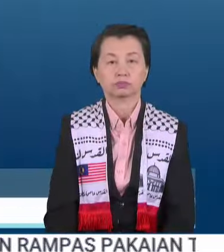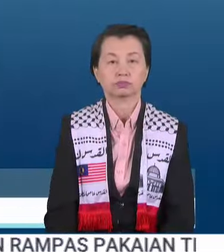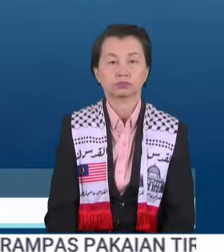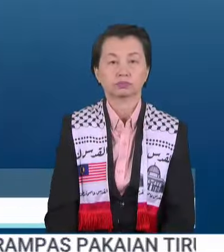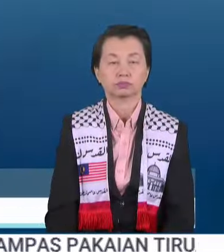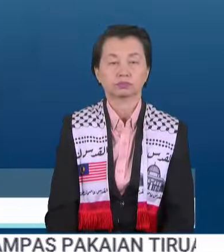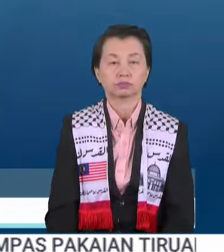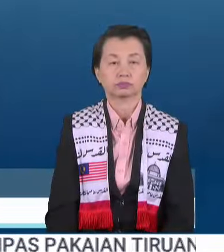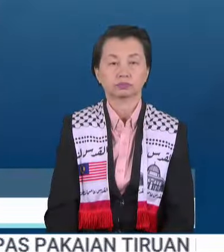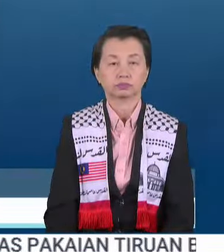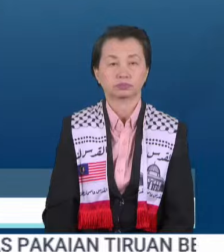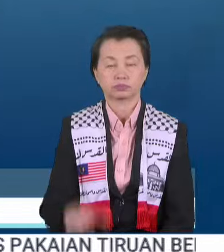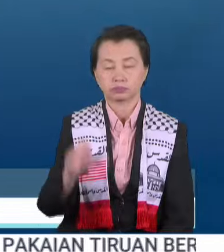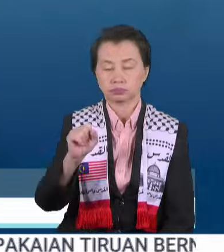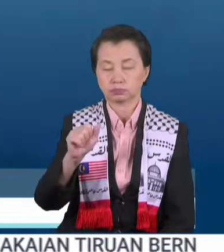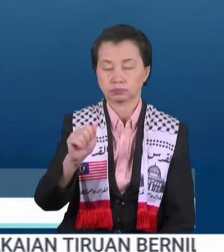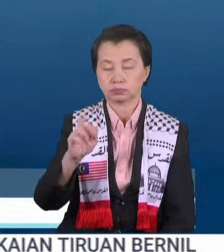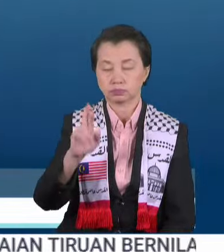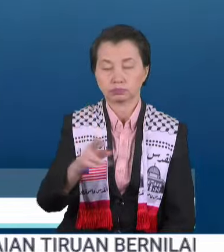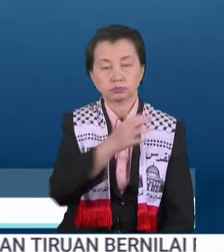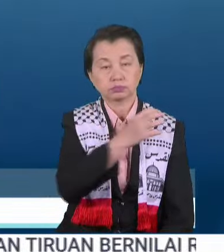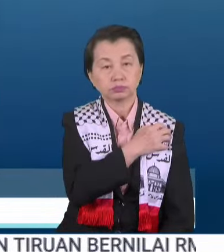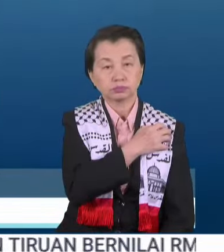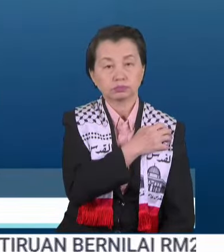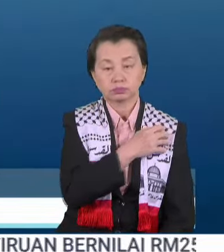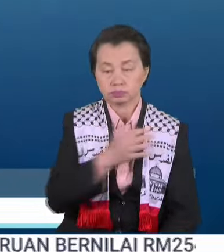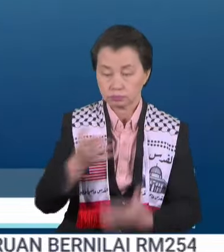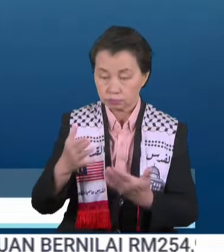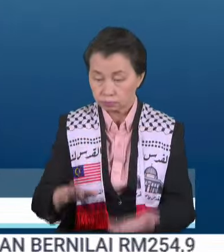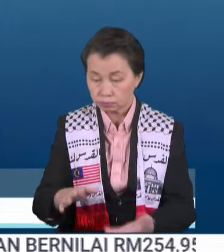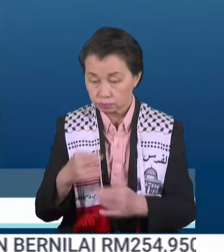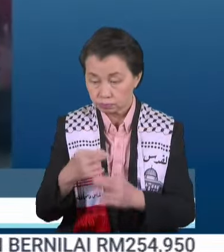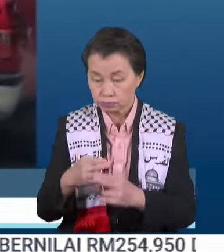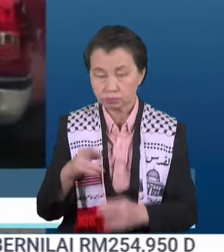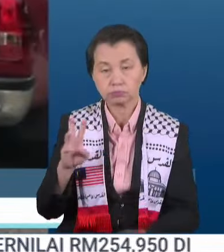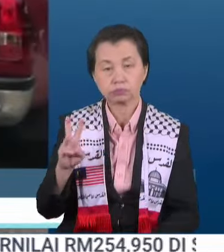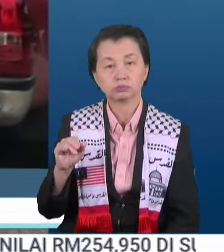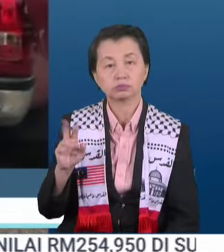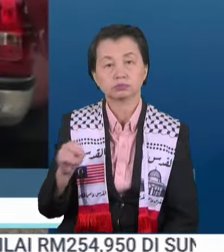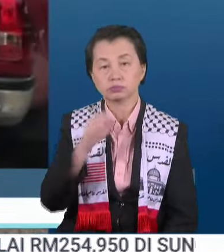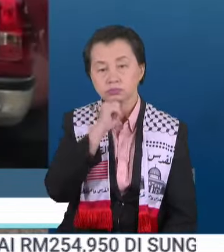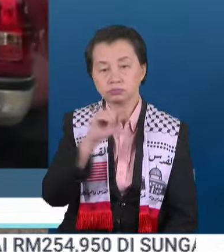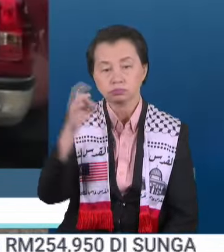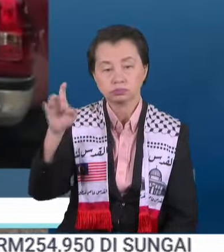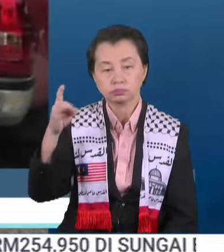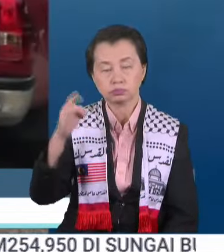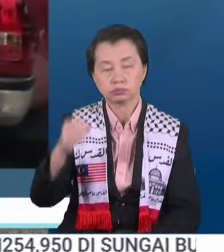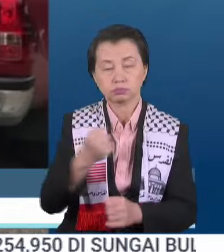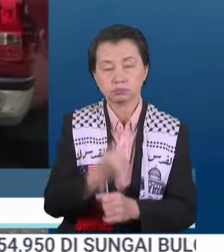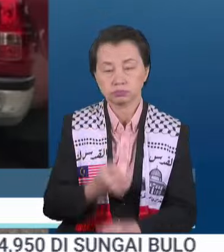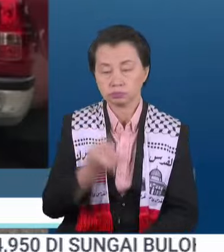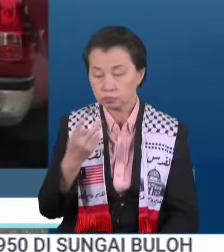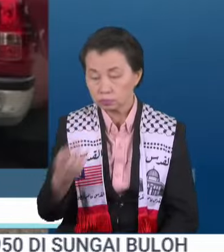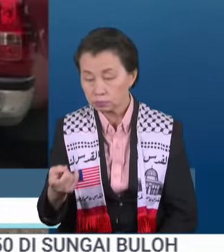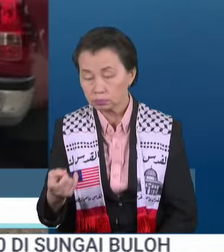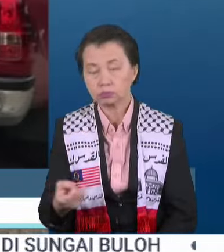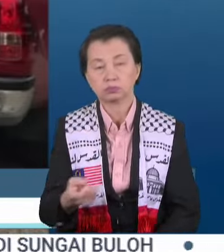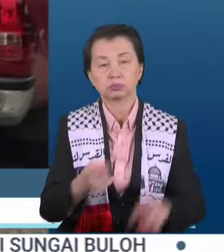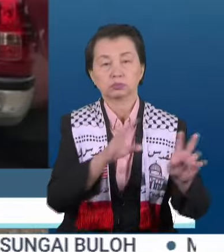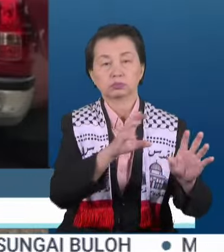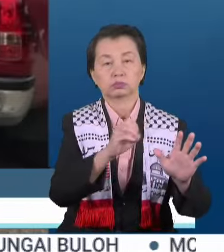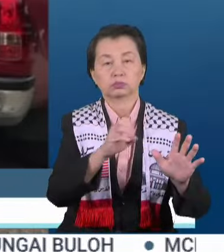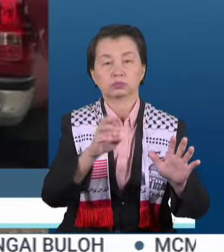Menurut Komando Operasi Mencari dan Menyelamat SAR Muhammad Jusoh, mayat Wan Muhammad Irfan Wan Badrin, 18 tahun, ditemukan 500 meter